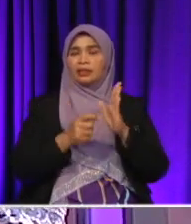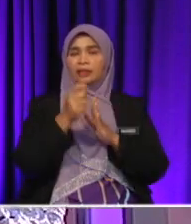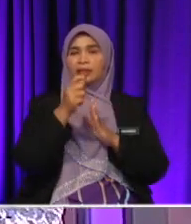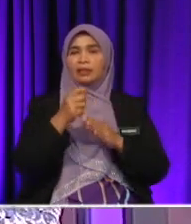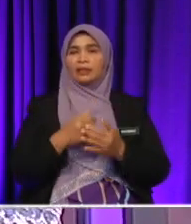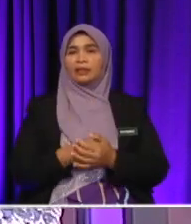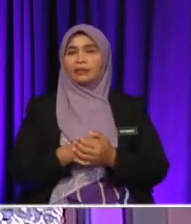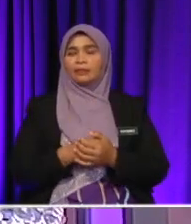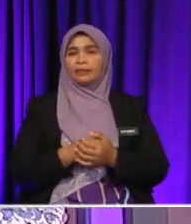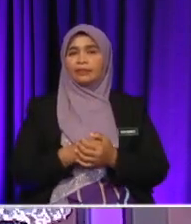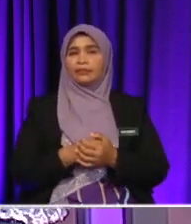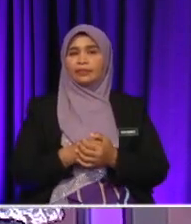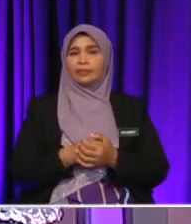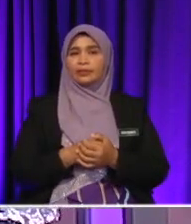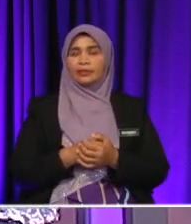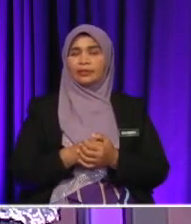pokok